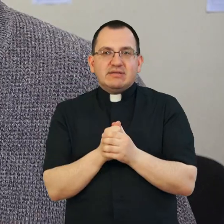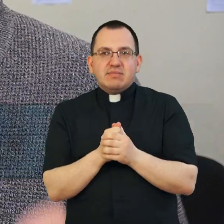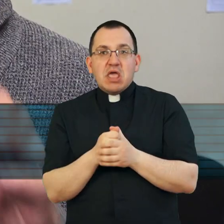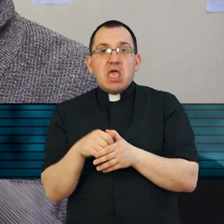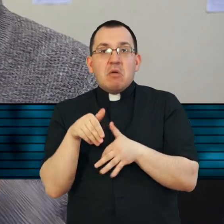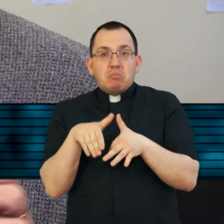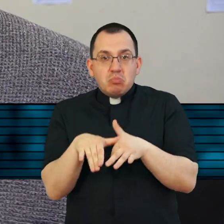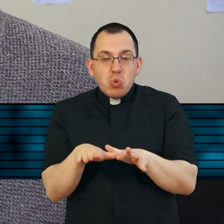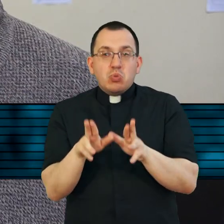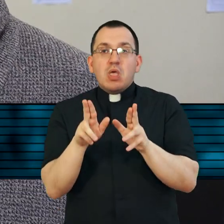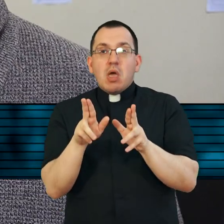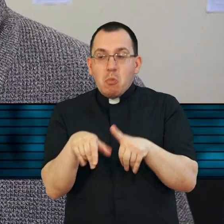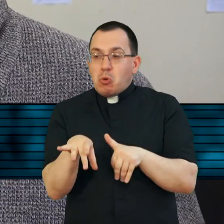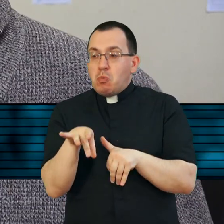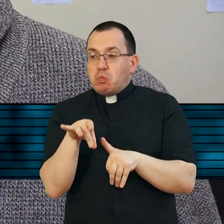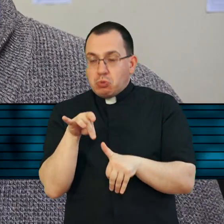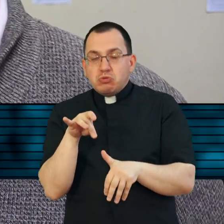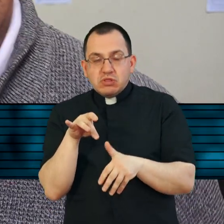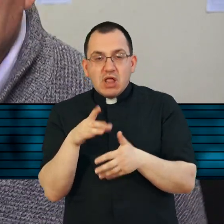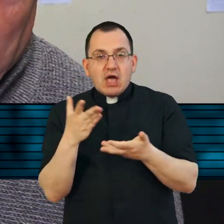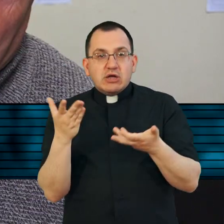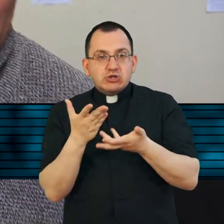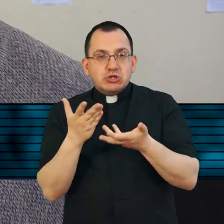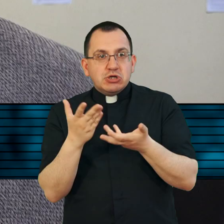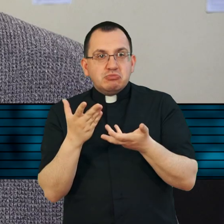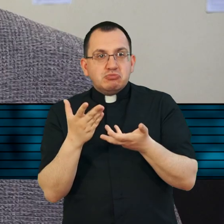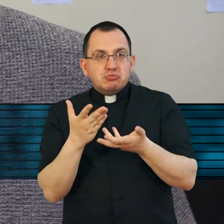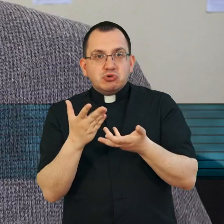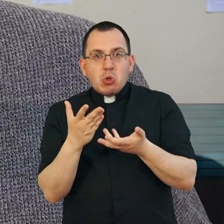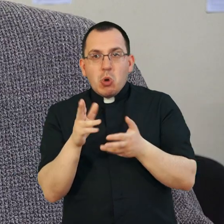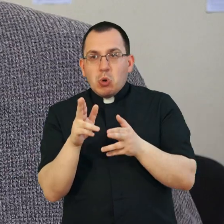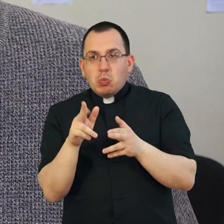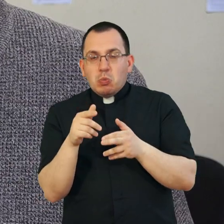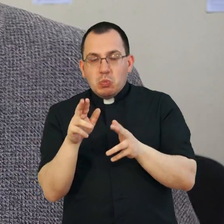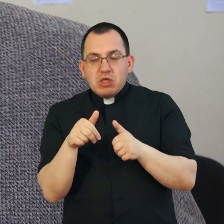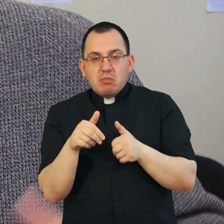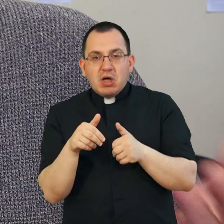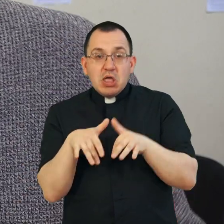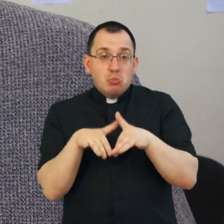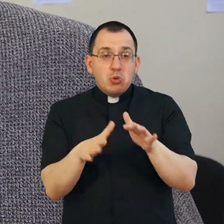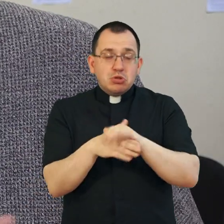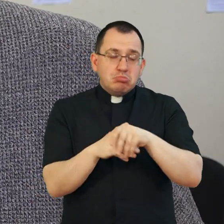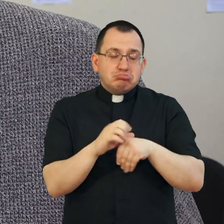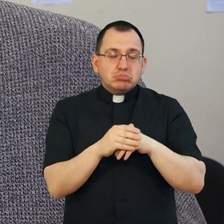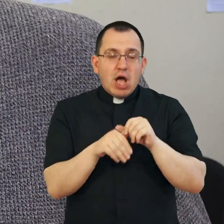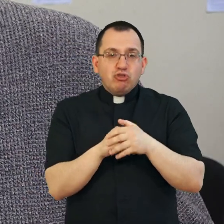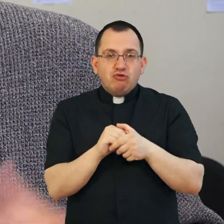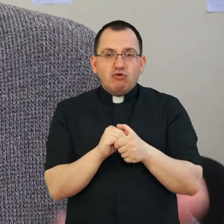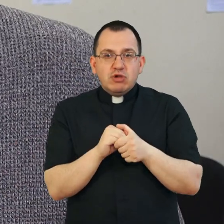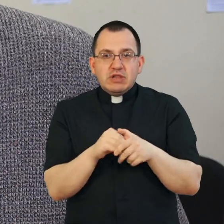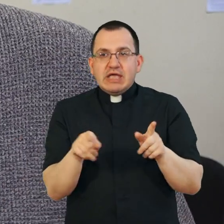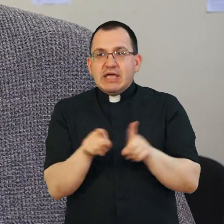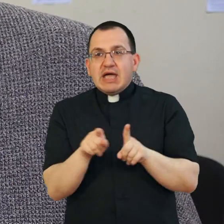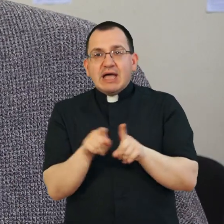zaista svako pronaći dio za sebe i da su jako zadovoljni koliko imamo povratnih informacija, a javljaju se i nakon